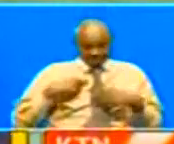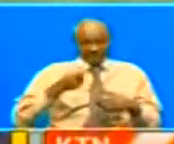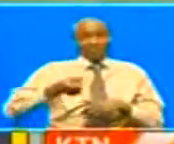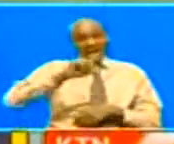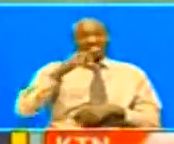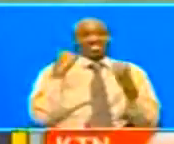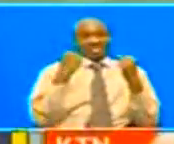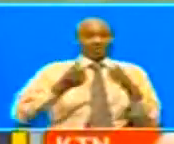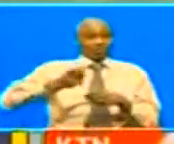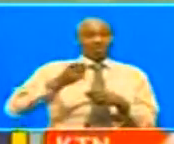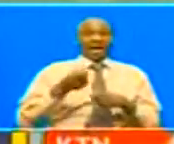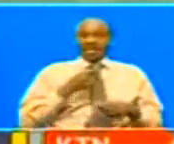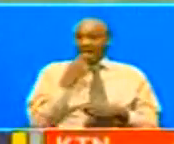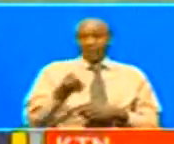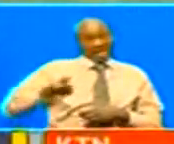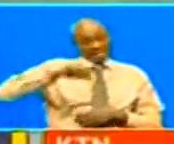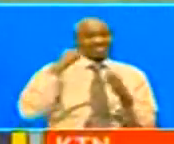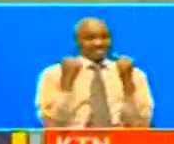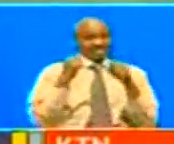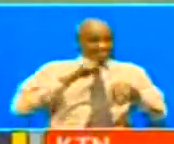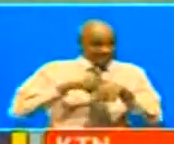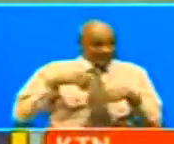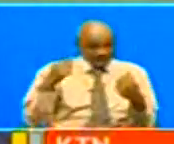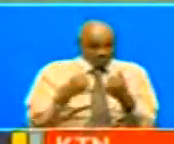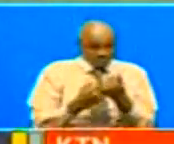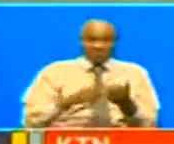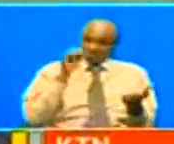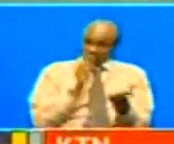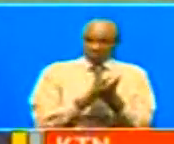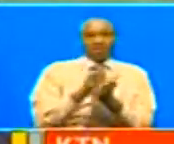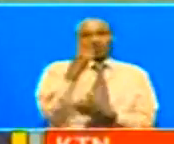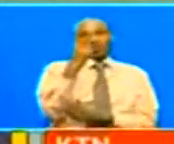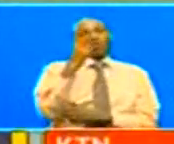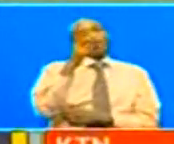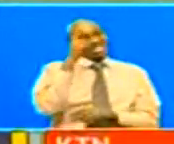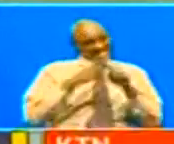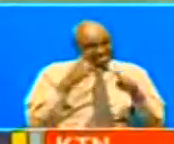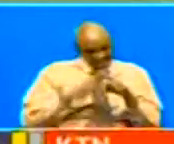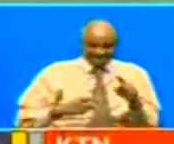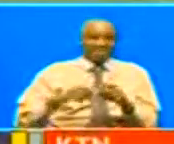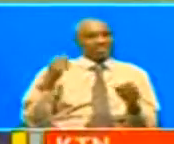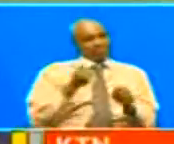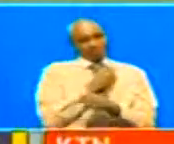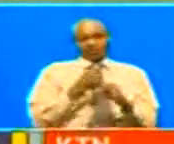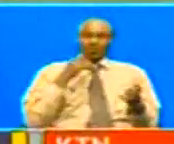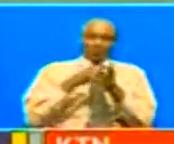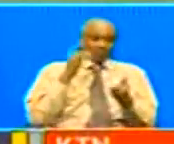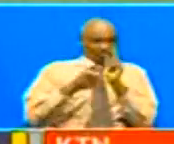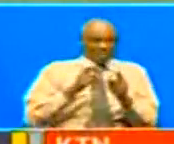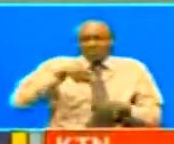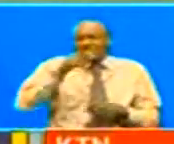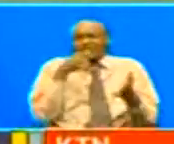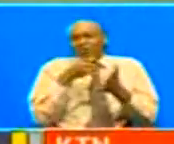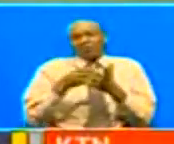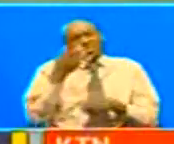mwaka uliopita licha ya kupokea adhabu ya miaka miwili. Maswali ya ni nani na ni vipi alijihusisha na dawa